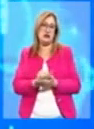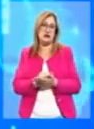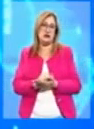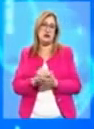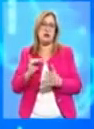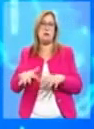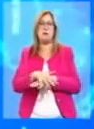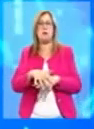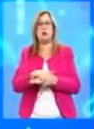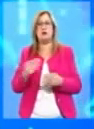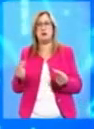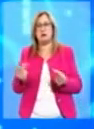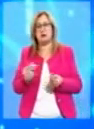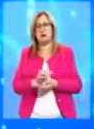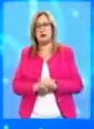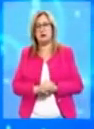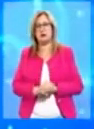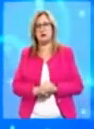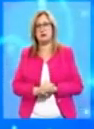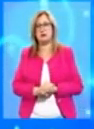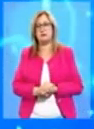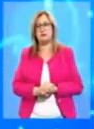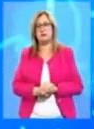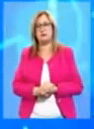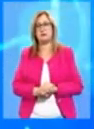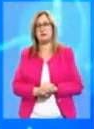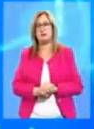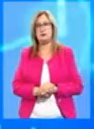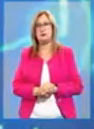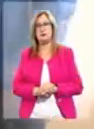қала тұрғындарының сұранысына қарай бұйымдар шығарумен айналыспақ.